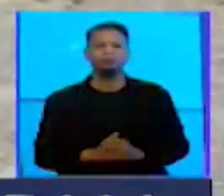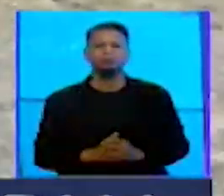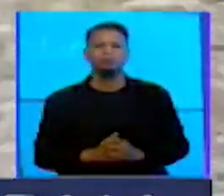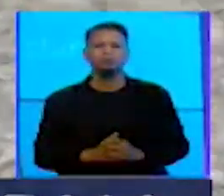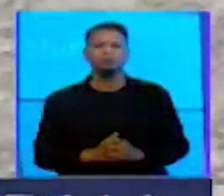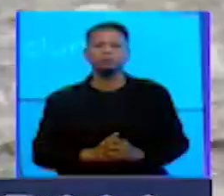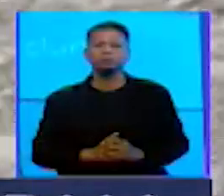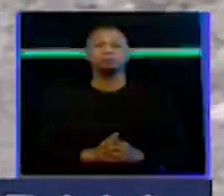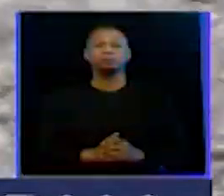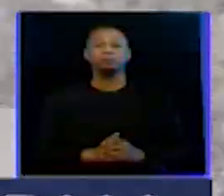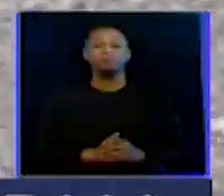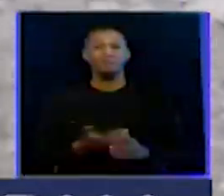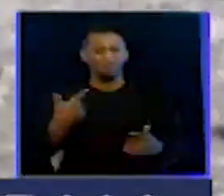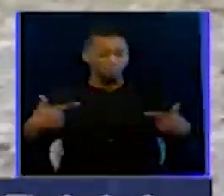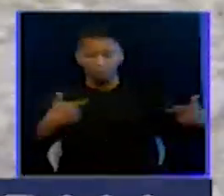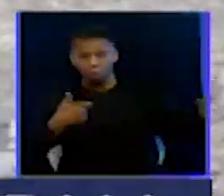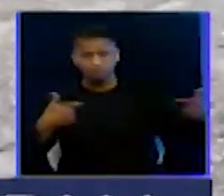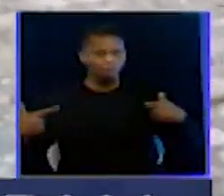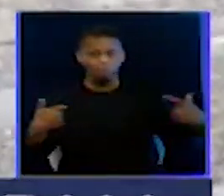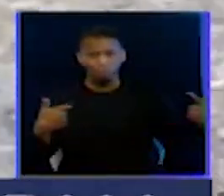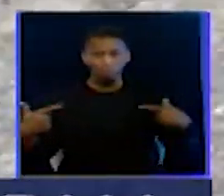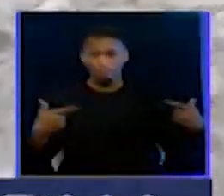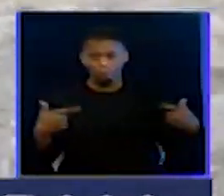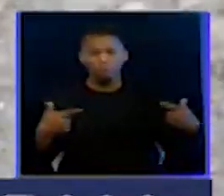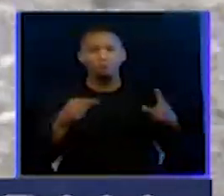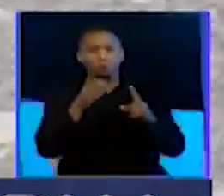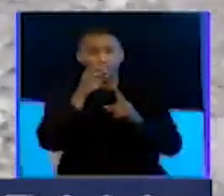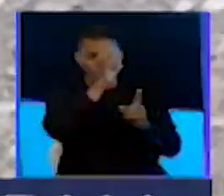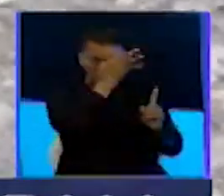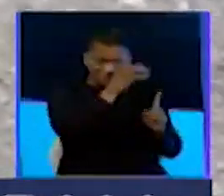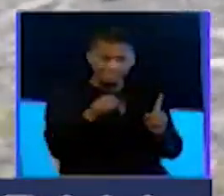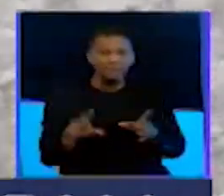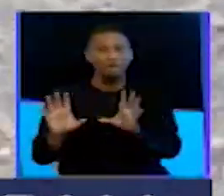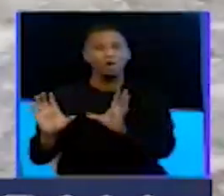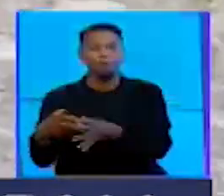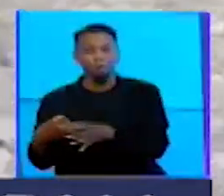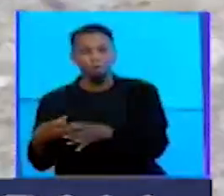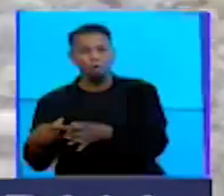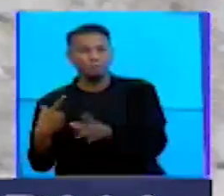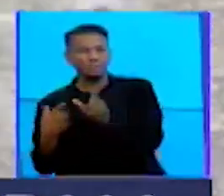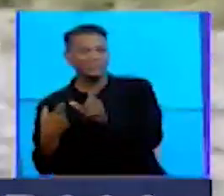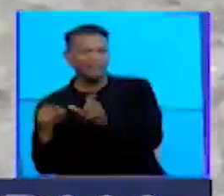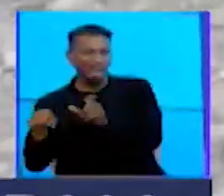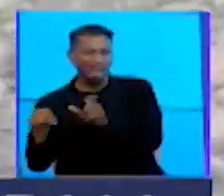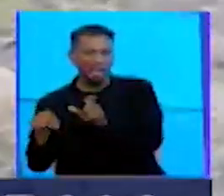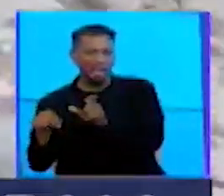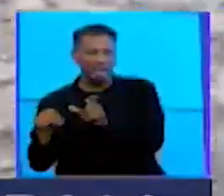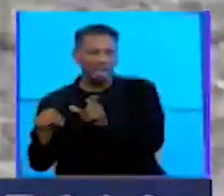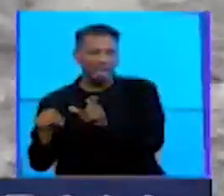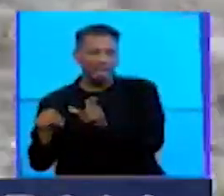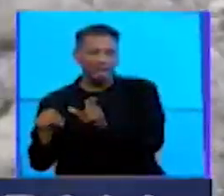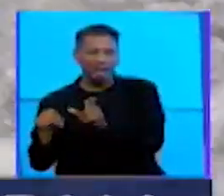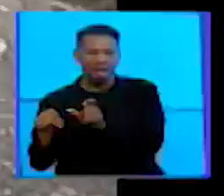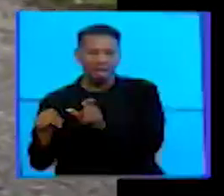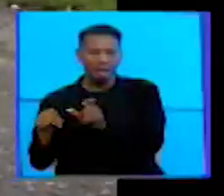Baku tembak antara aparat gabungan TNI Polri dengan kelompok kriminal bersenjata terjadi Sabtu sore di Kampung Jengker Paga, Distrik Ilaga, Kabupaten Puncak